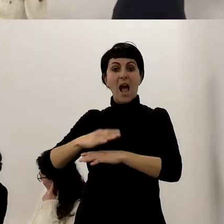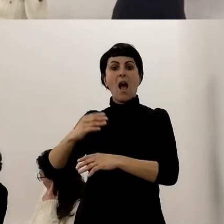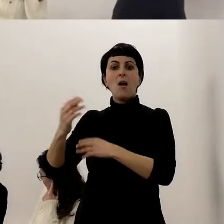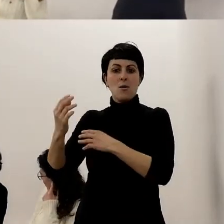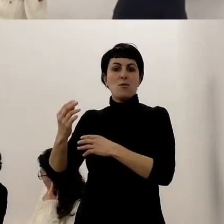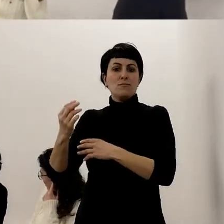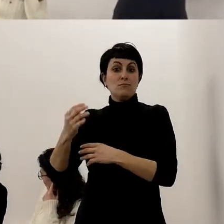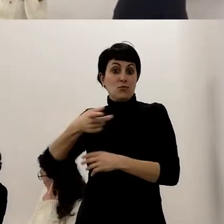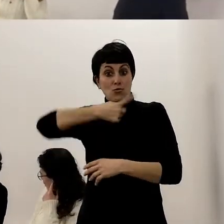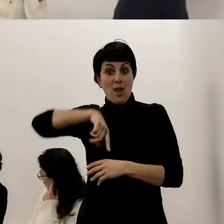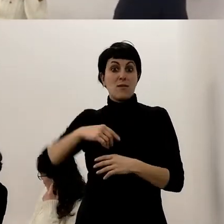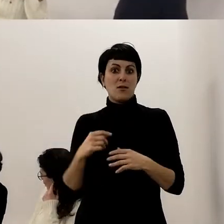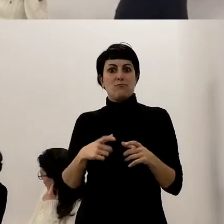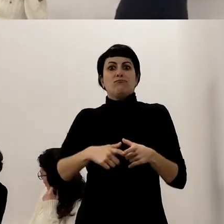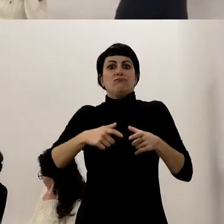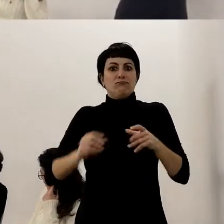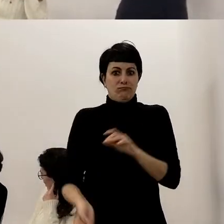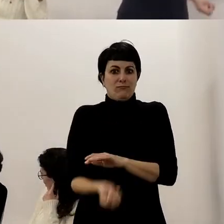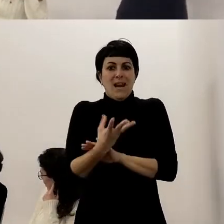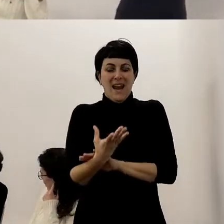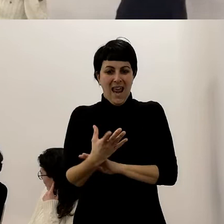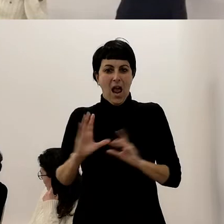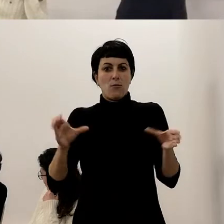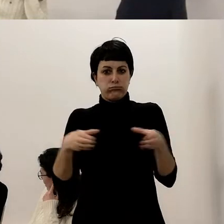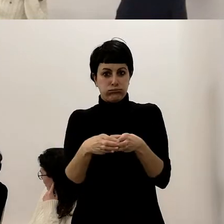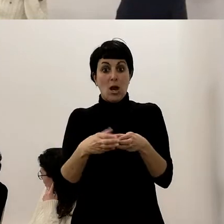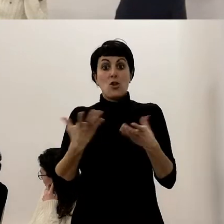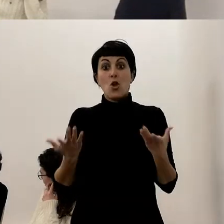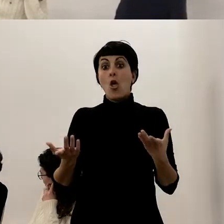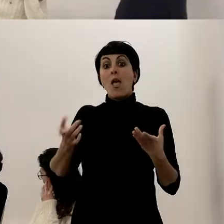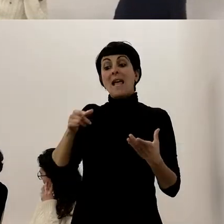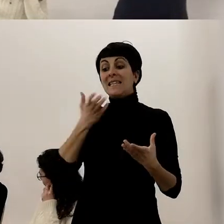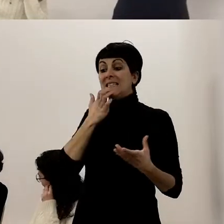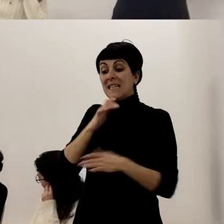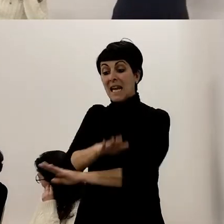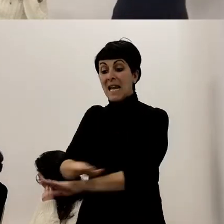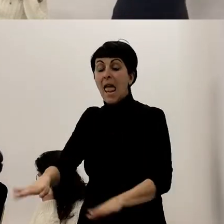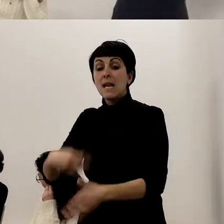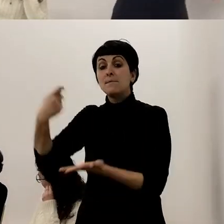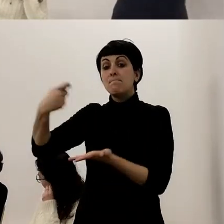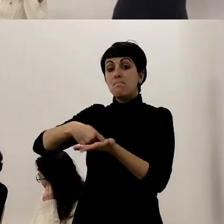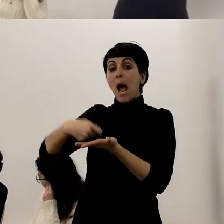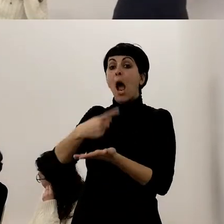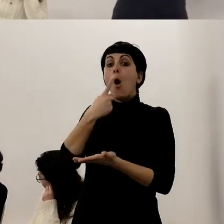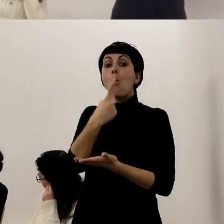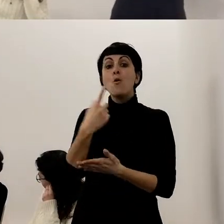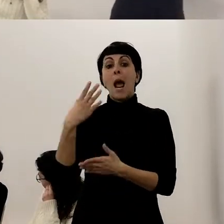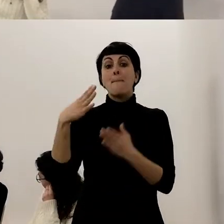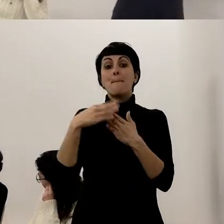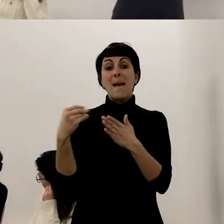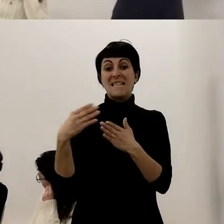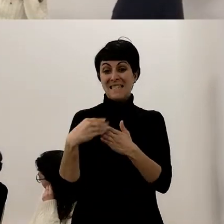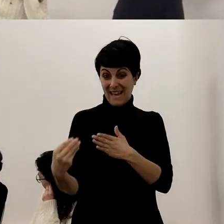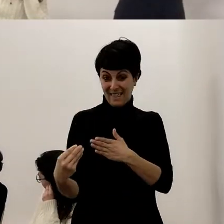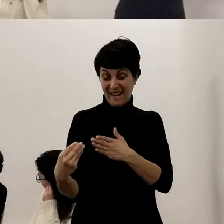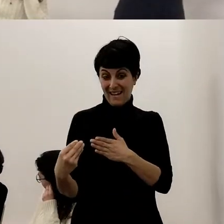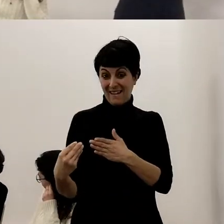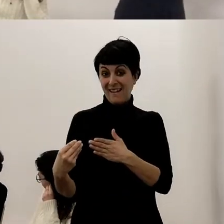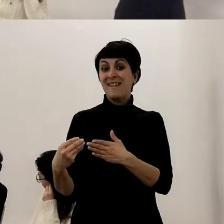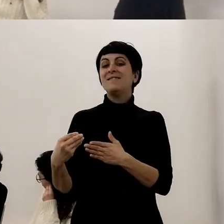l'empresa Pepsi-Cola és que els nens podien posar des d'una pesseta i per cada pesseta que posessin els nens, l'empresa